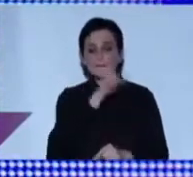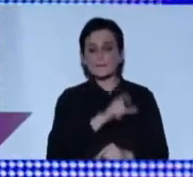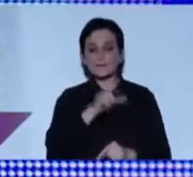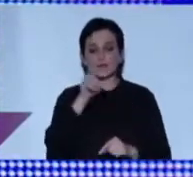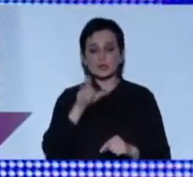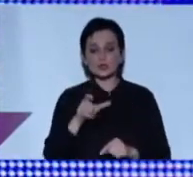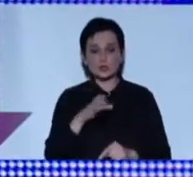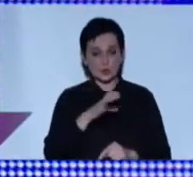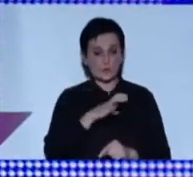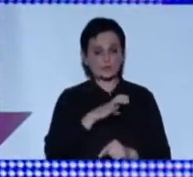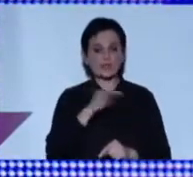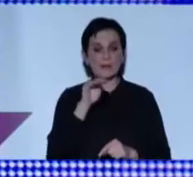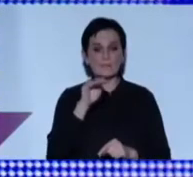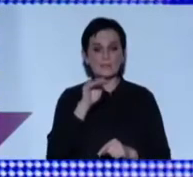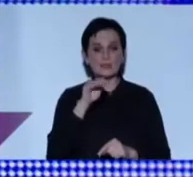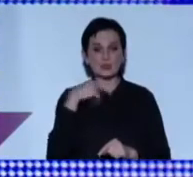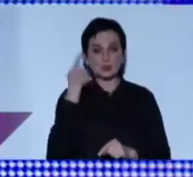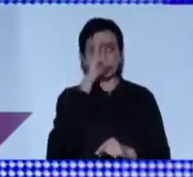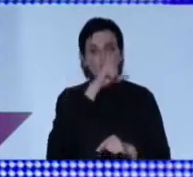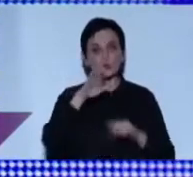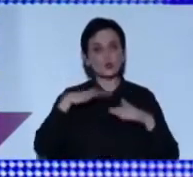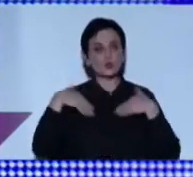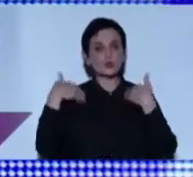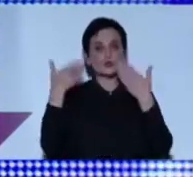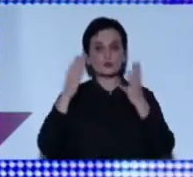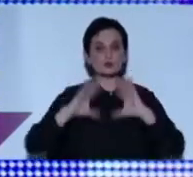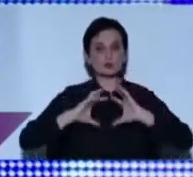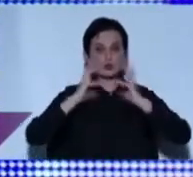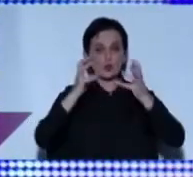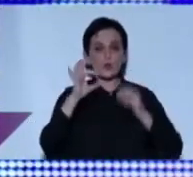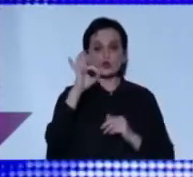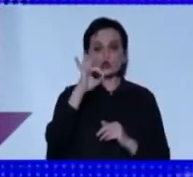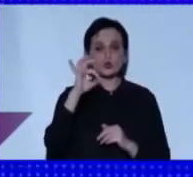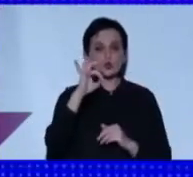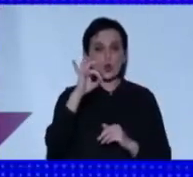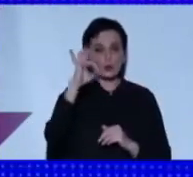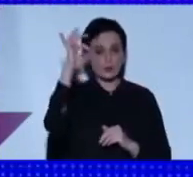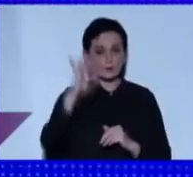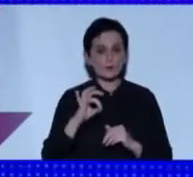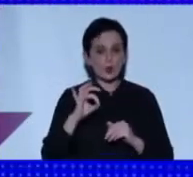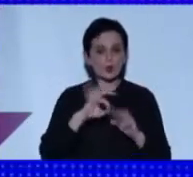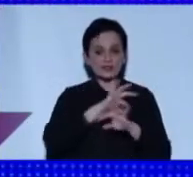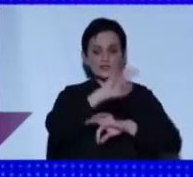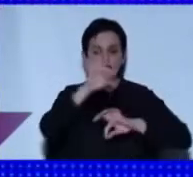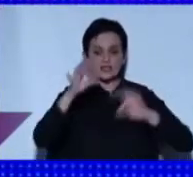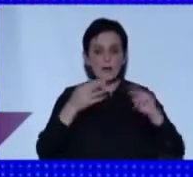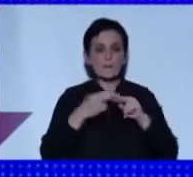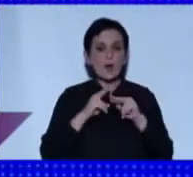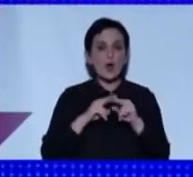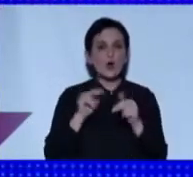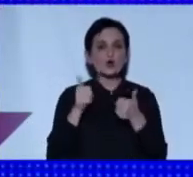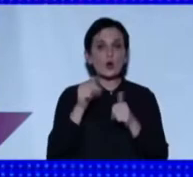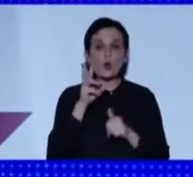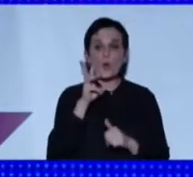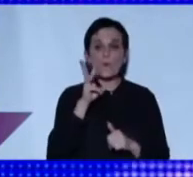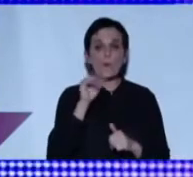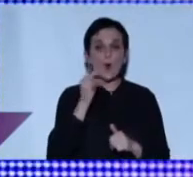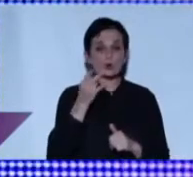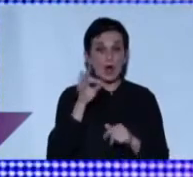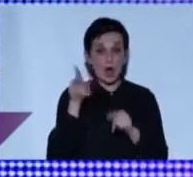მდიდარ ფიზიკურ პირებს მსოფლიოში 0%-იან საგაზრდო სქემას და უბრალოდ ამით ვიზიდავთ, როგორც ვთქვათ, მონაკო